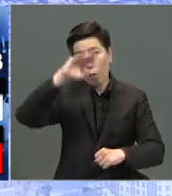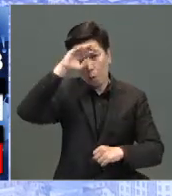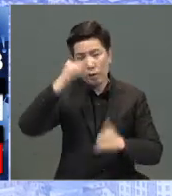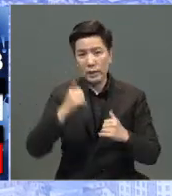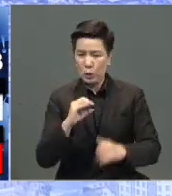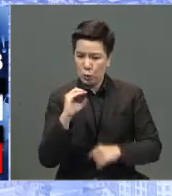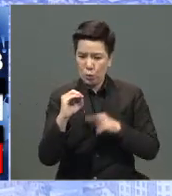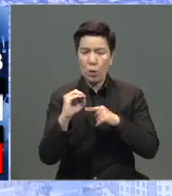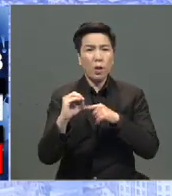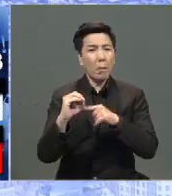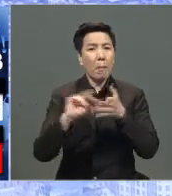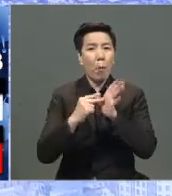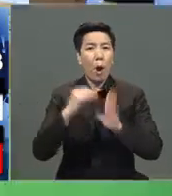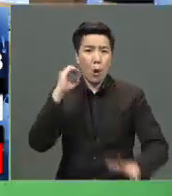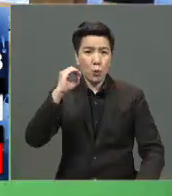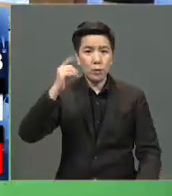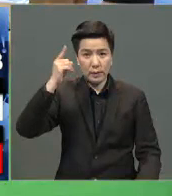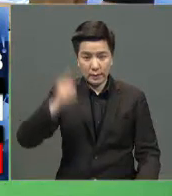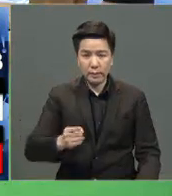มีการรับการตรวจนะครับตรวจฟรีทุกอย่างครับแล้วก็ไม่ได้มีอันตรายเลยนะครับถ้าผลอะไรเป็นอย่างไรจะได้แจ้งท่านด้วยอันนี้ก็จะเป็นมาตรการการป้องกันโรคและก็ให้มันใจในตัวเลขที่เป็นสูตรให้0